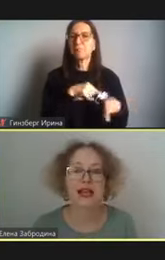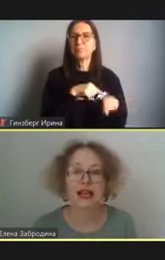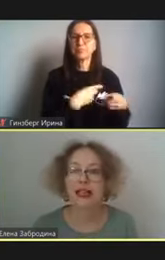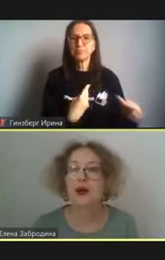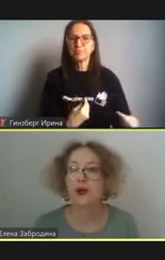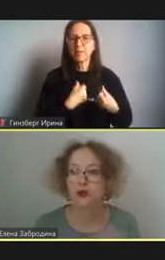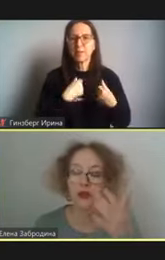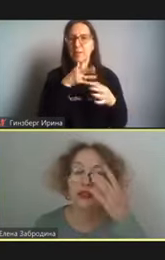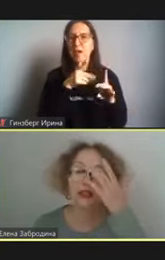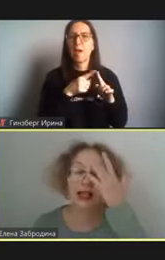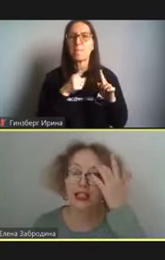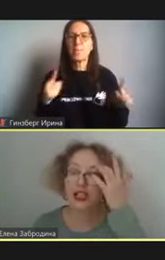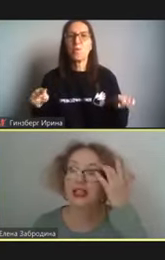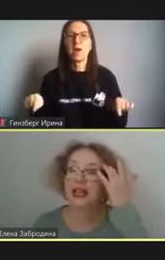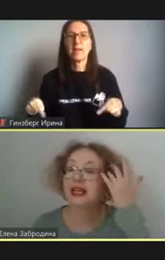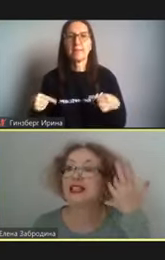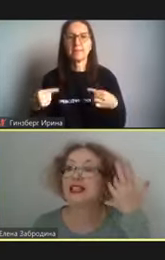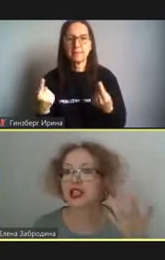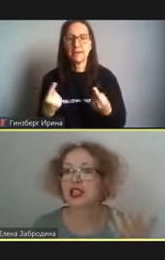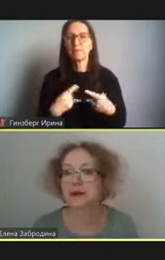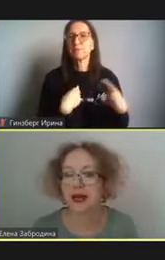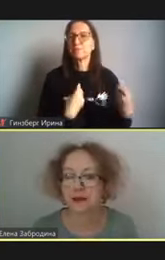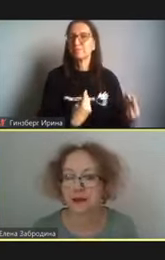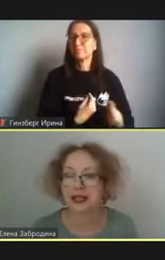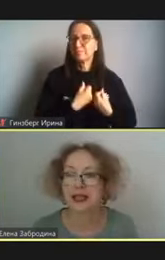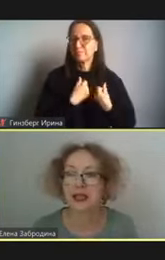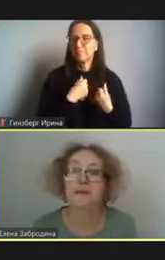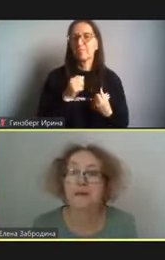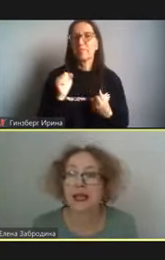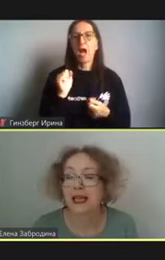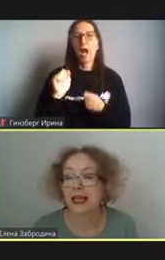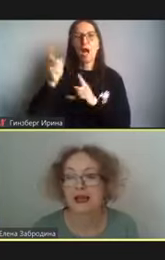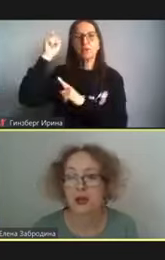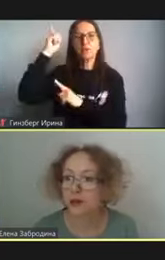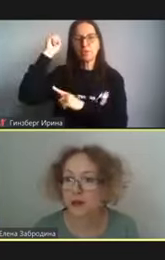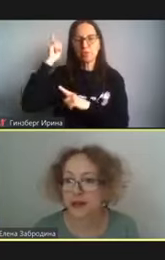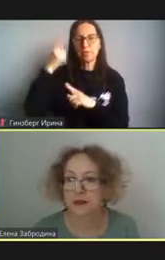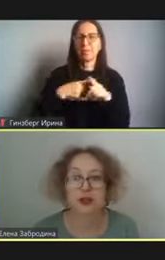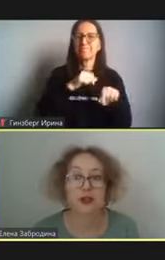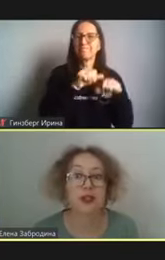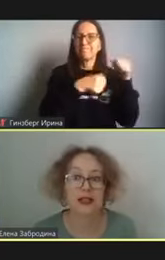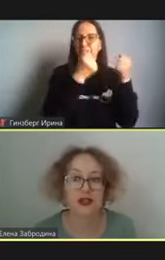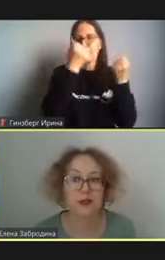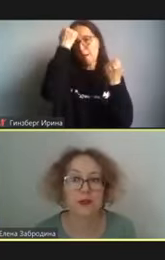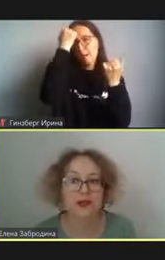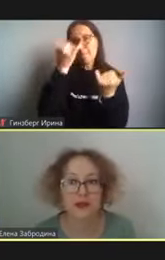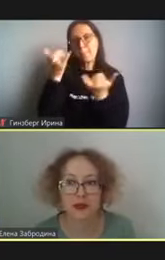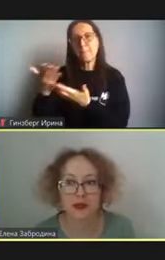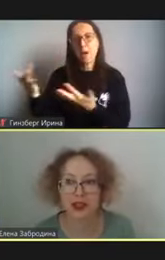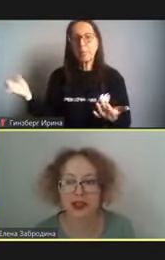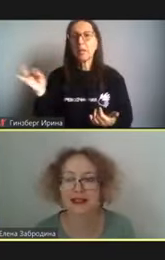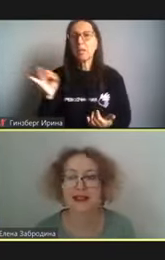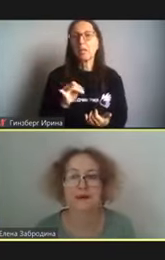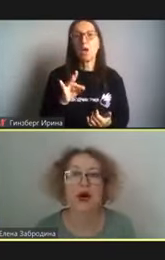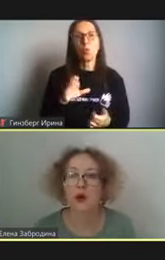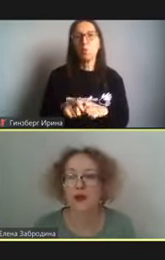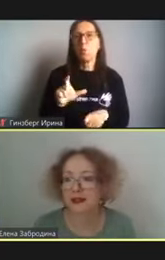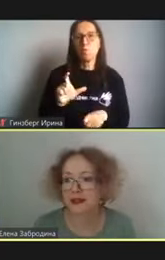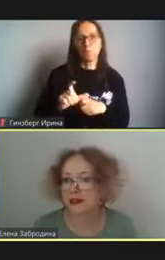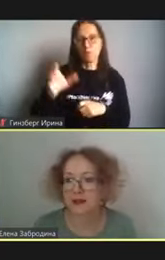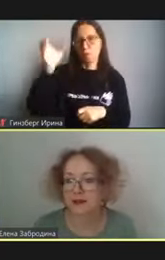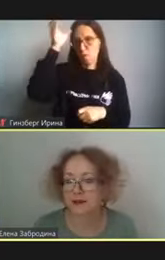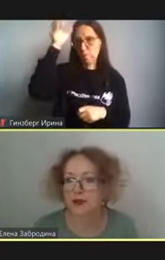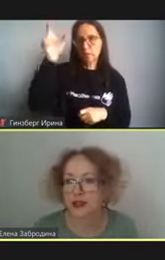в Италии он увидел, конечно, и античные памятники. И Рубенс был очень хорошо образованным человеком.